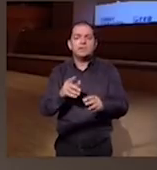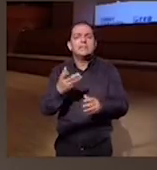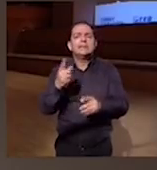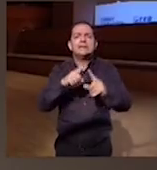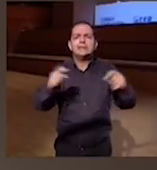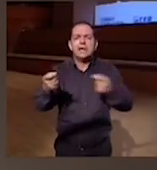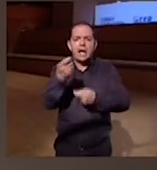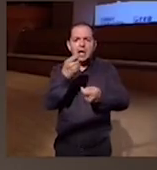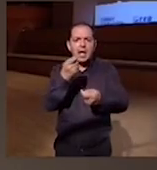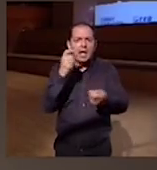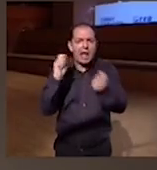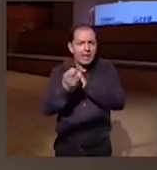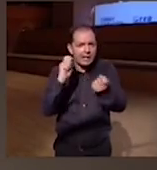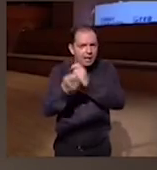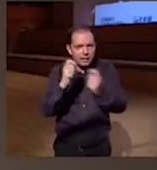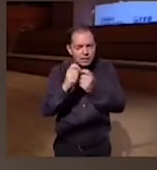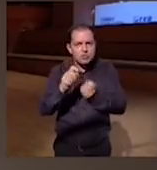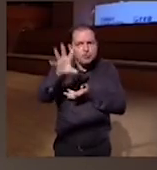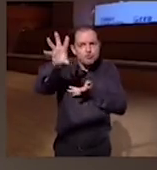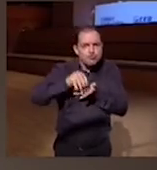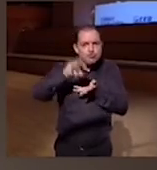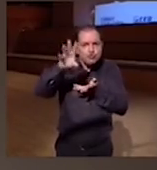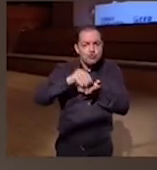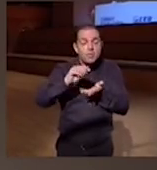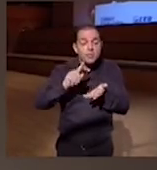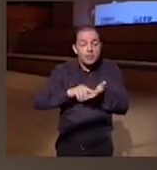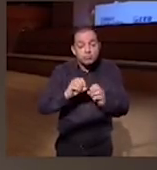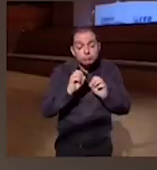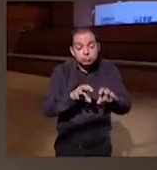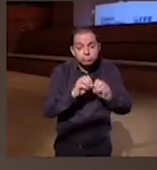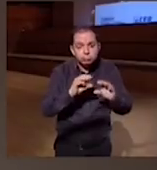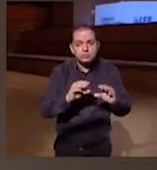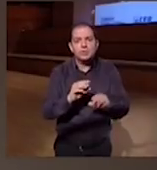αλλαγών και την παροχή των απαραίτητων γνώσεων και δεξιοτήτων.